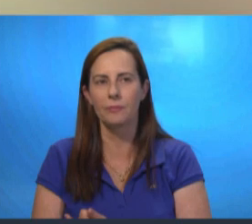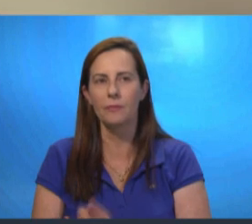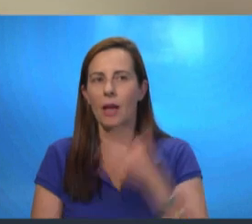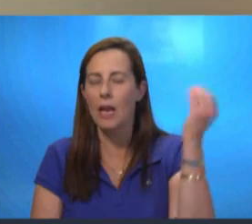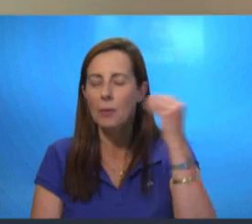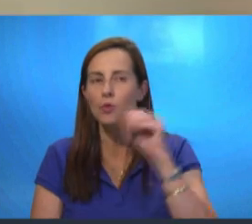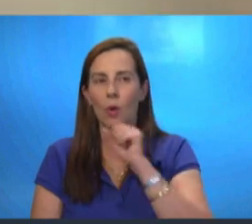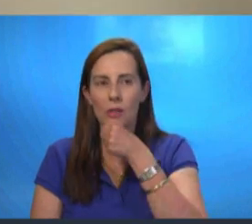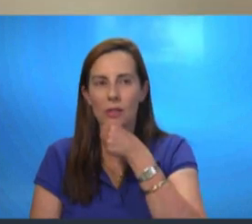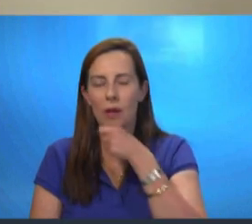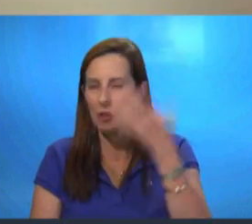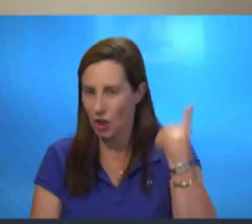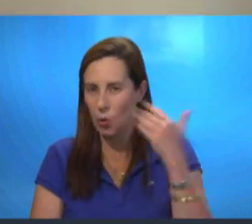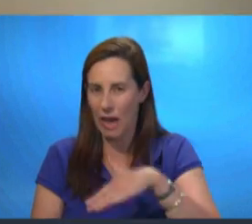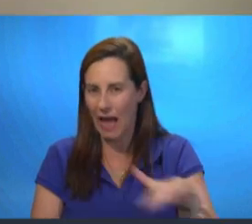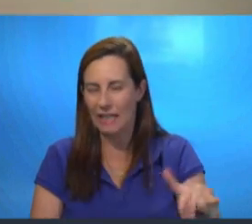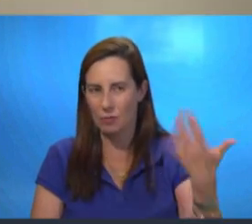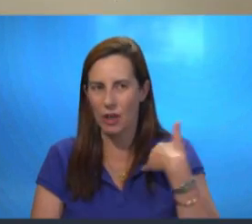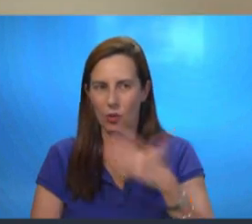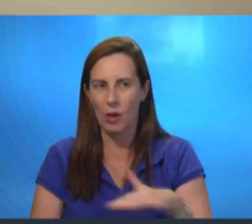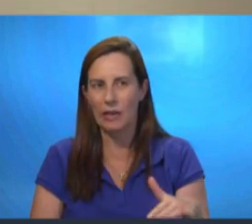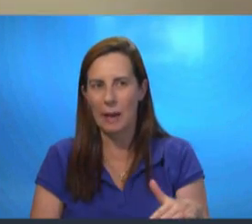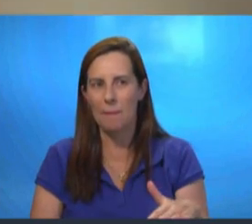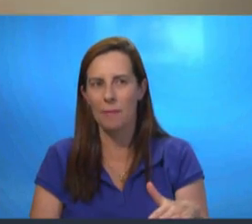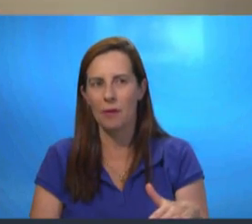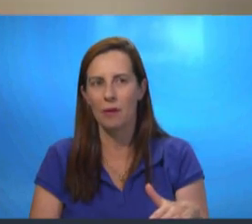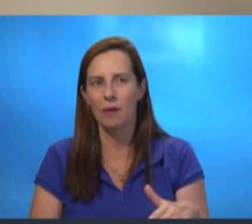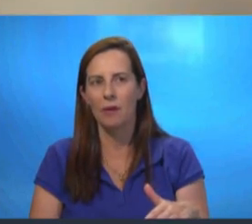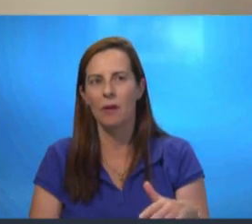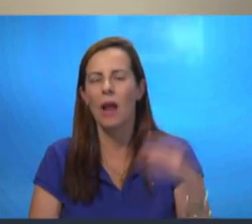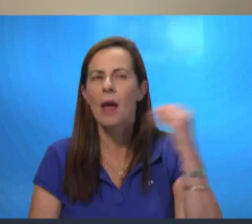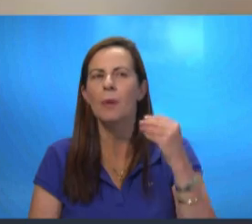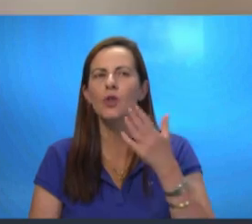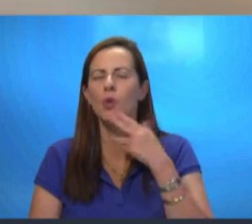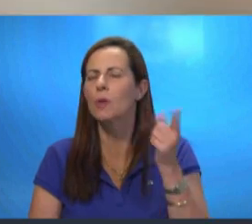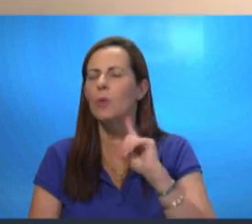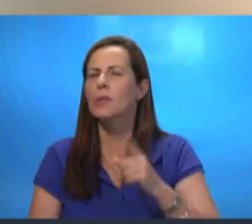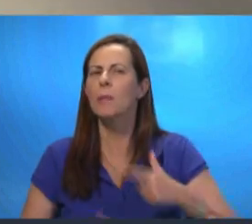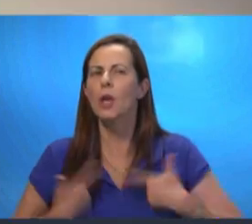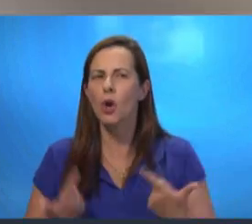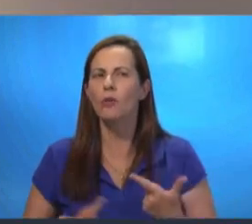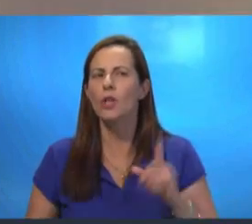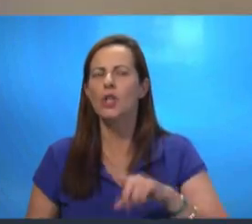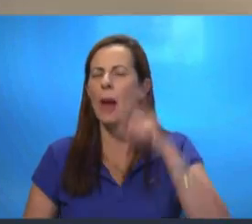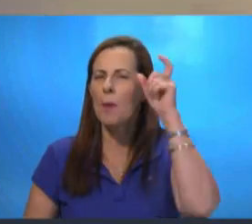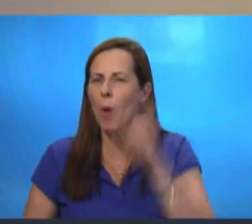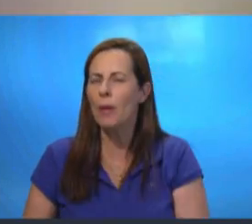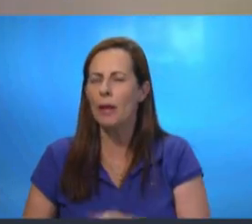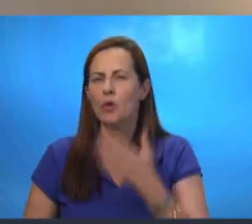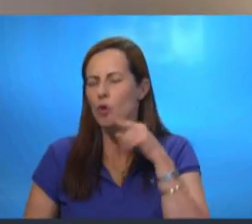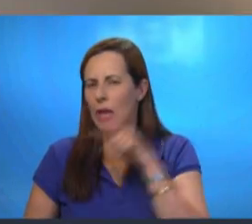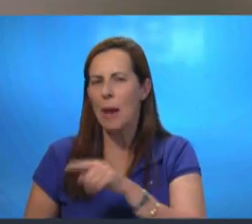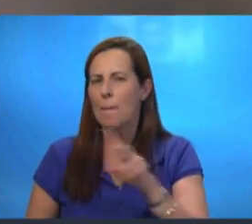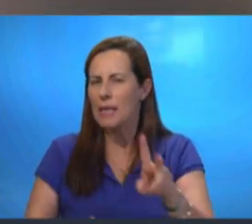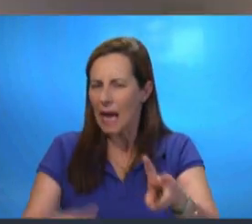التاريخ اللي هيك اطفال يعني درست انه اليهودي شخص لا يستحق الحياه شخص